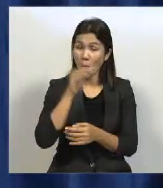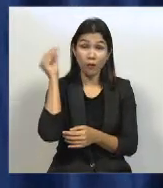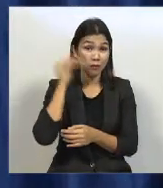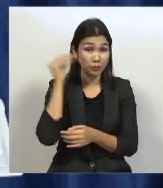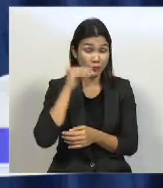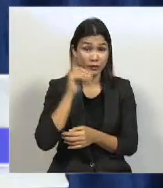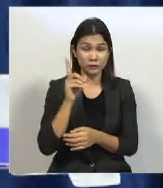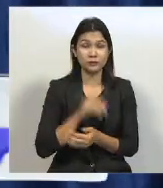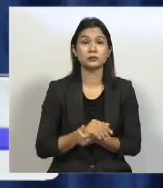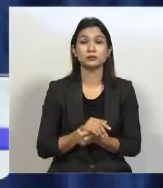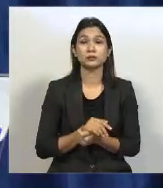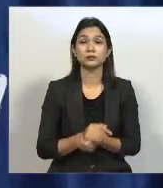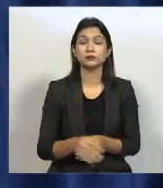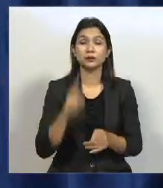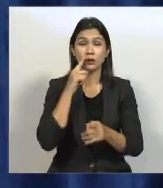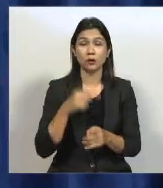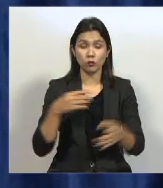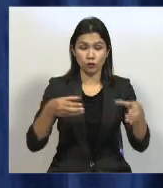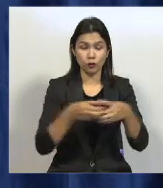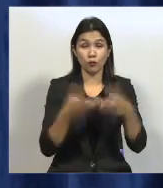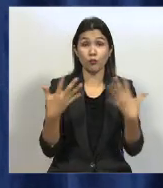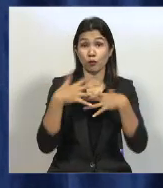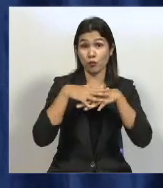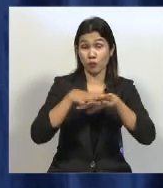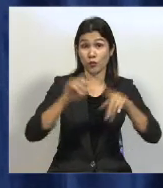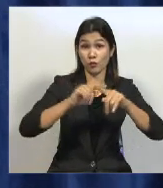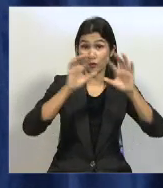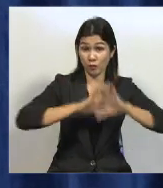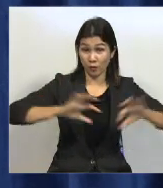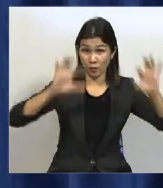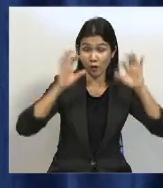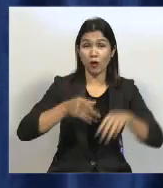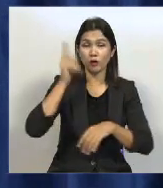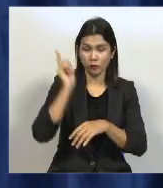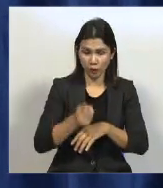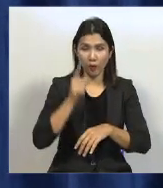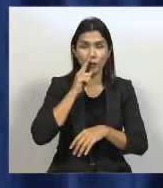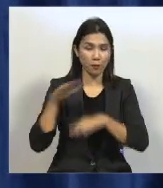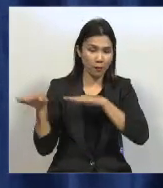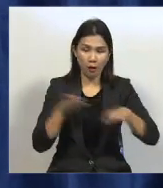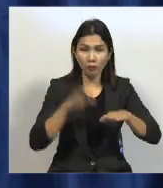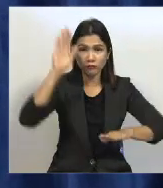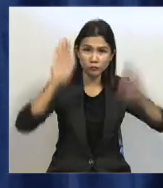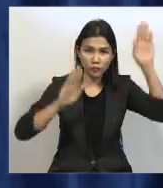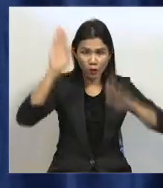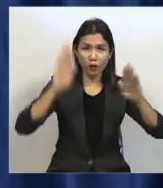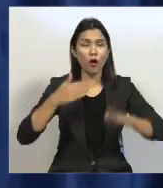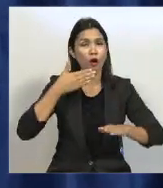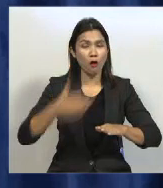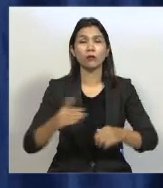นะครับว่าพรรคร่วมรัฐบาลต้องพร้อมโหวตตลอดเว